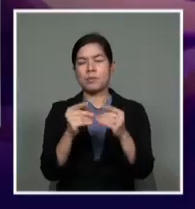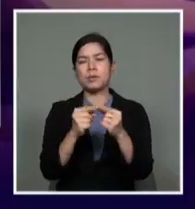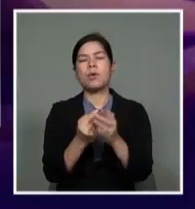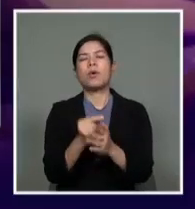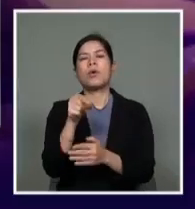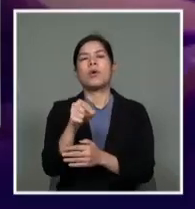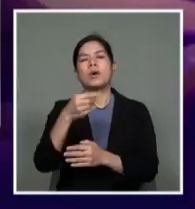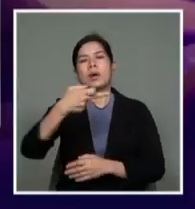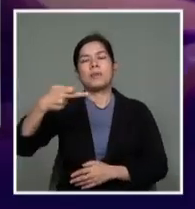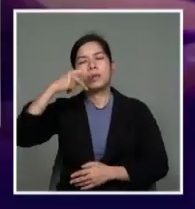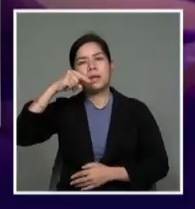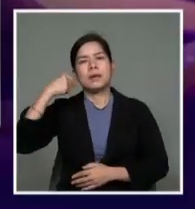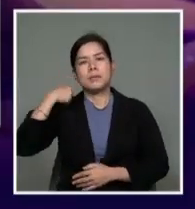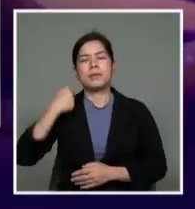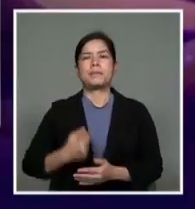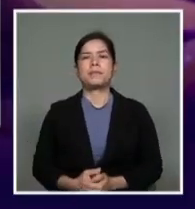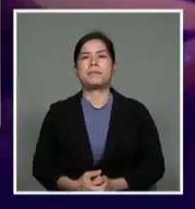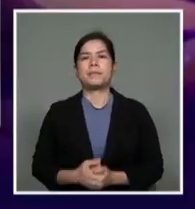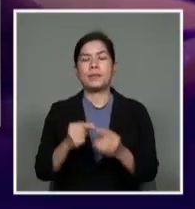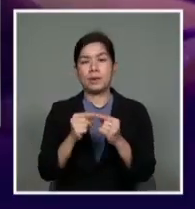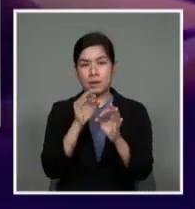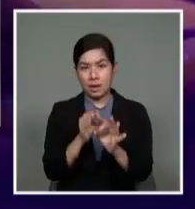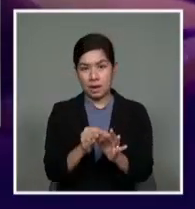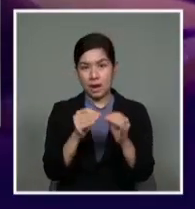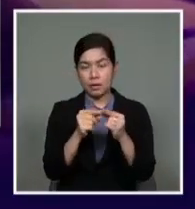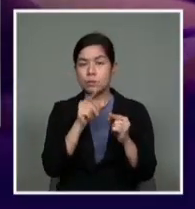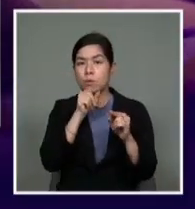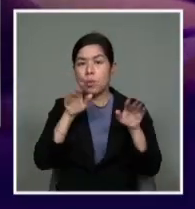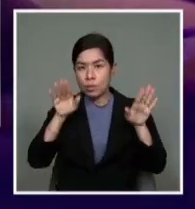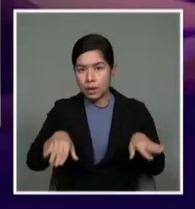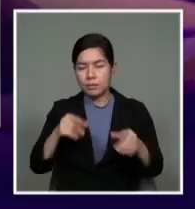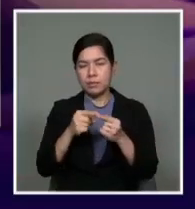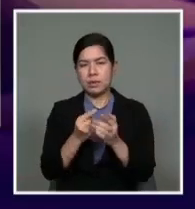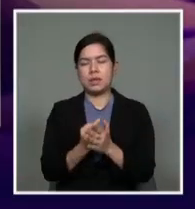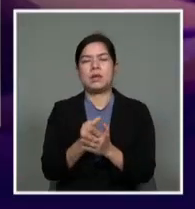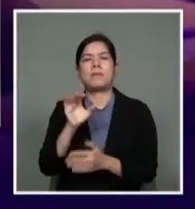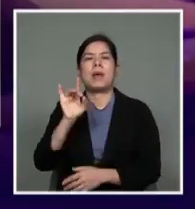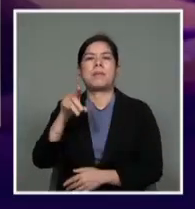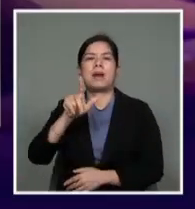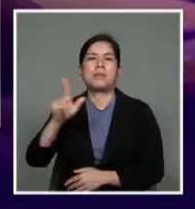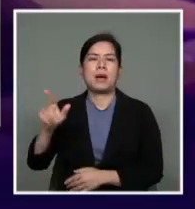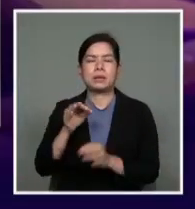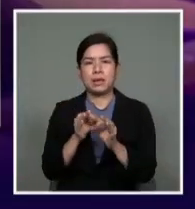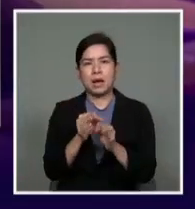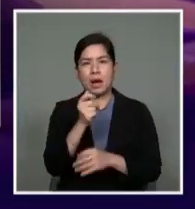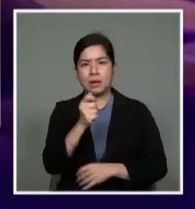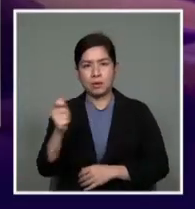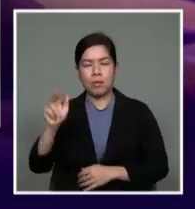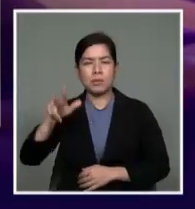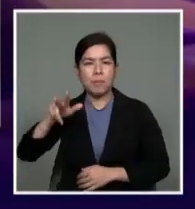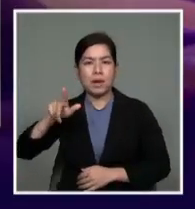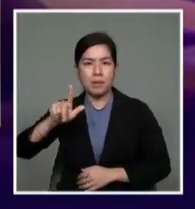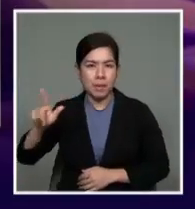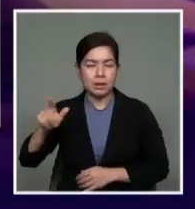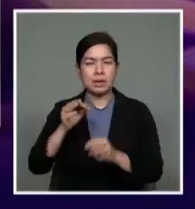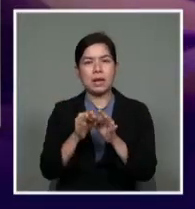อีก 50,000 ล้านบาทค่ะโดยธนาคารกรุงไทยเป็นเจ้าหนี้ 8,000 ล้านบาทธนาคารออมสิน 3,000 ล้านบาทและธนา